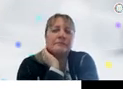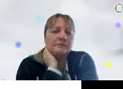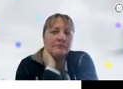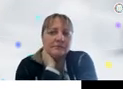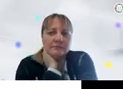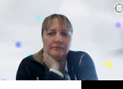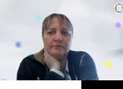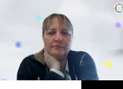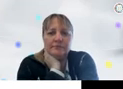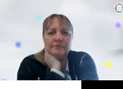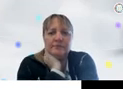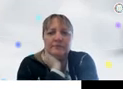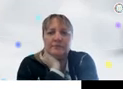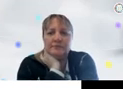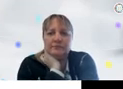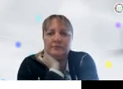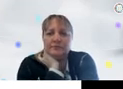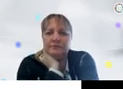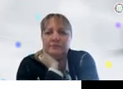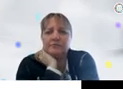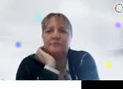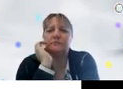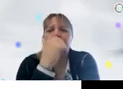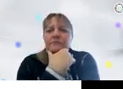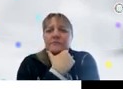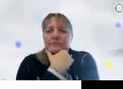noch im Detail, was dann tatsächlich zu tun ist in der Klasse.